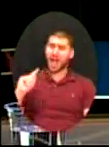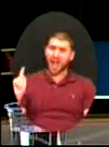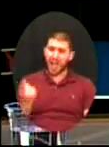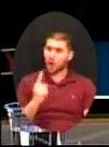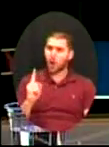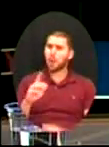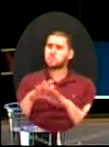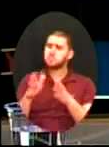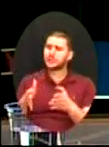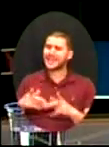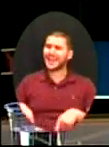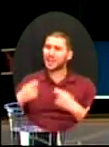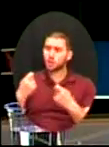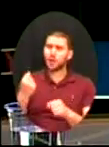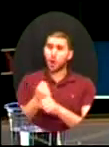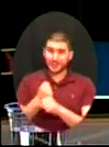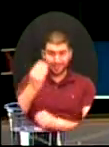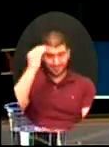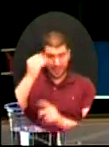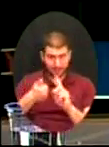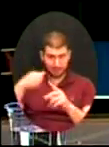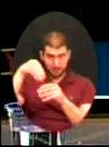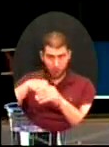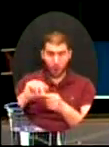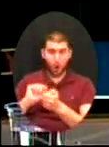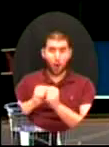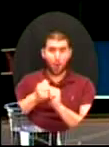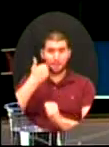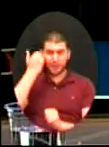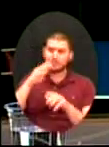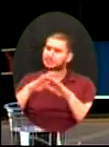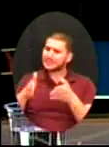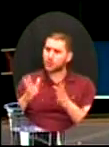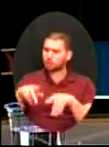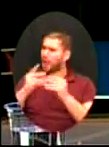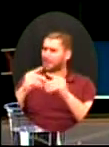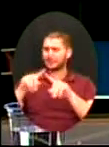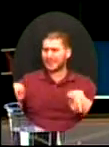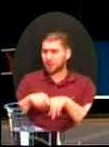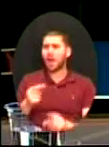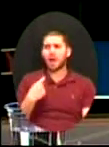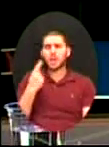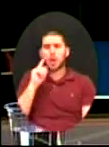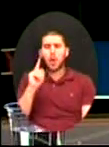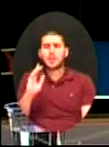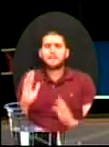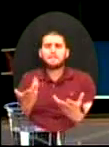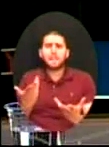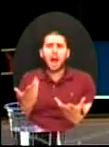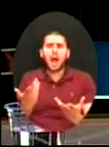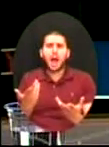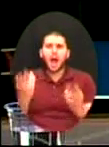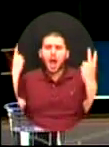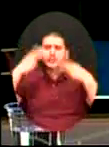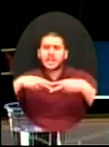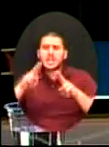לא מוסד חינוכי ועוסק בתלמידים, בבוגרים, מסגרות, יש לנו הרבה מסגרות. אני לא יודע מה